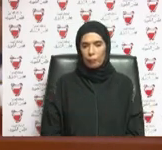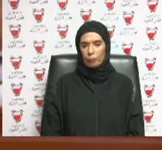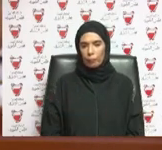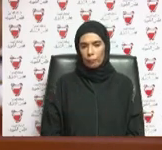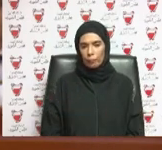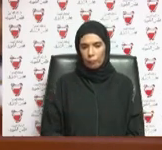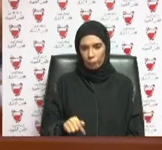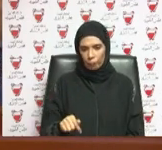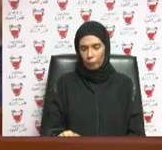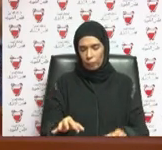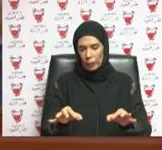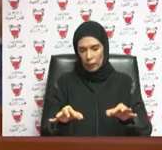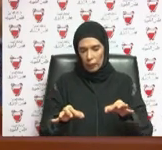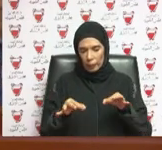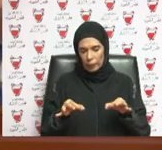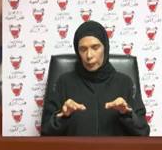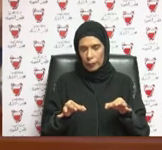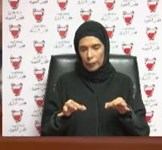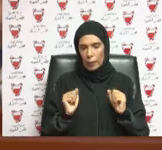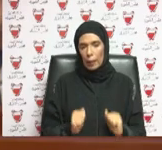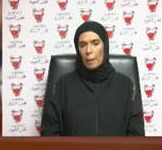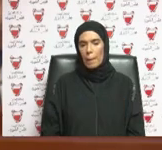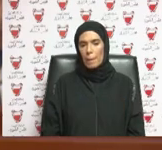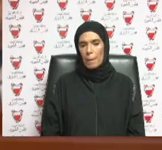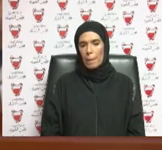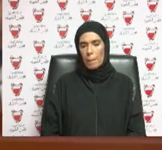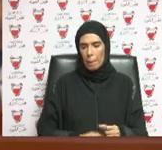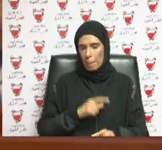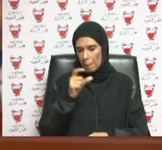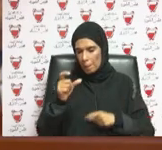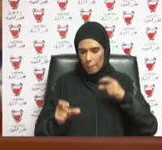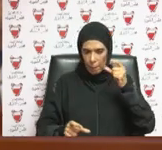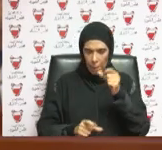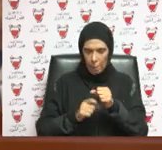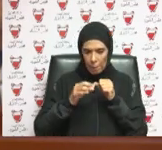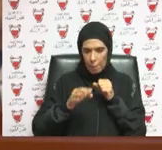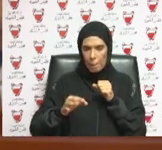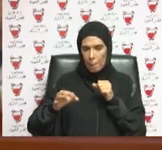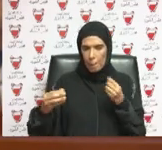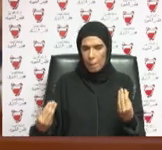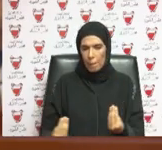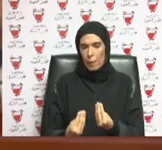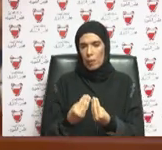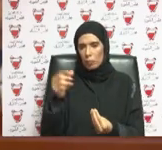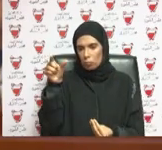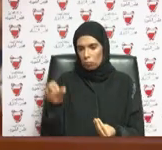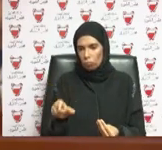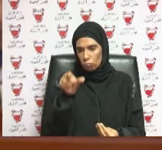رجل حريص كل الحرص على متابعة التفاصيل مع كل